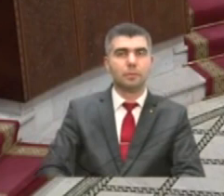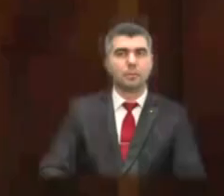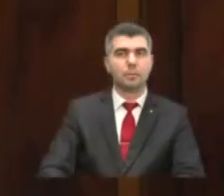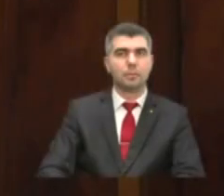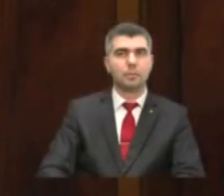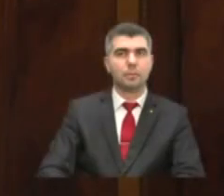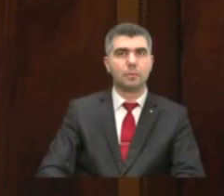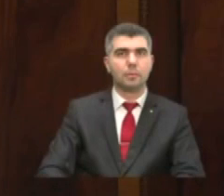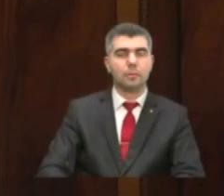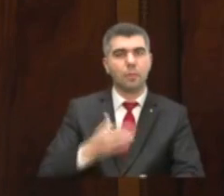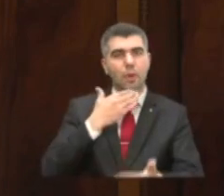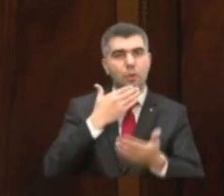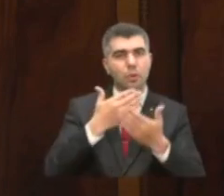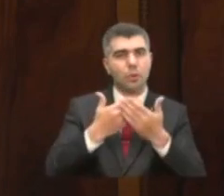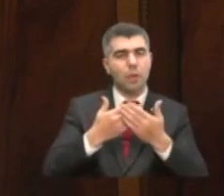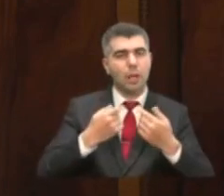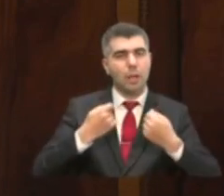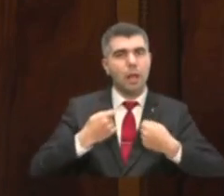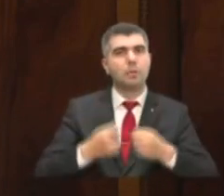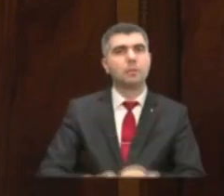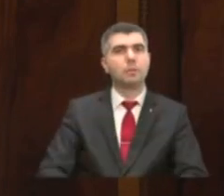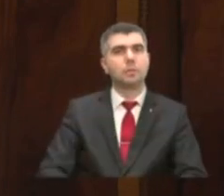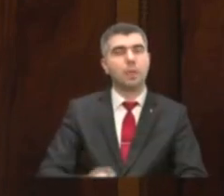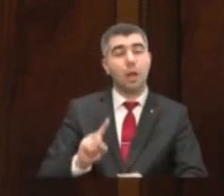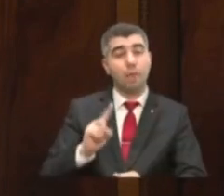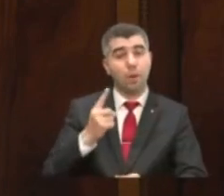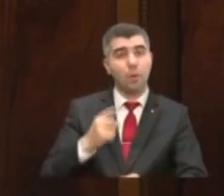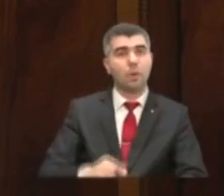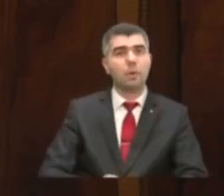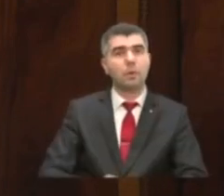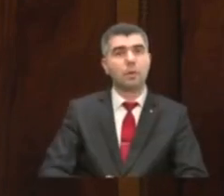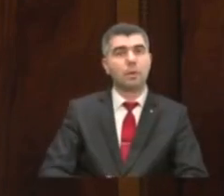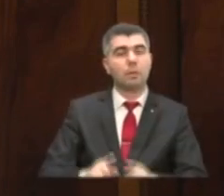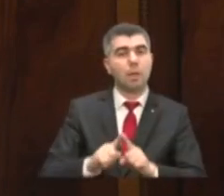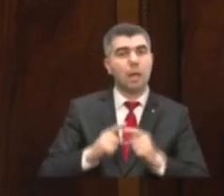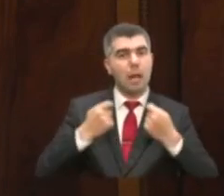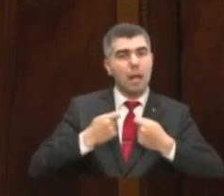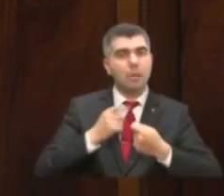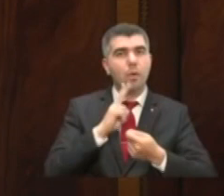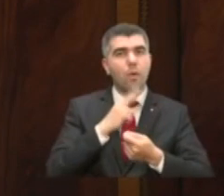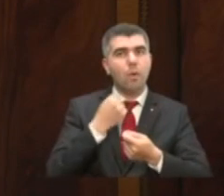شكرا سيد الرئيس. اولا سيادة رئيس الحكومة،